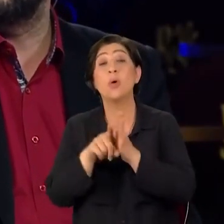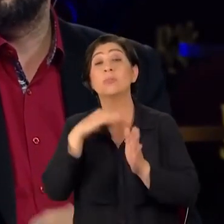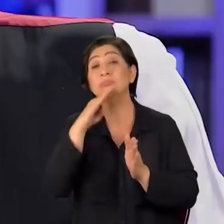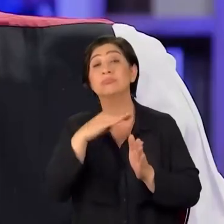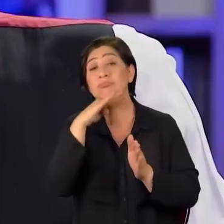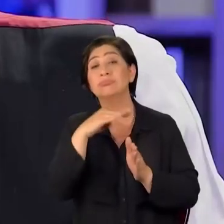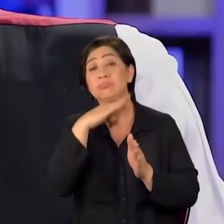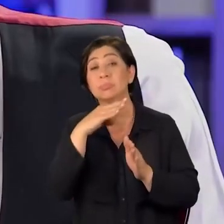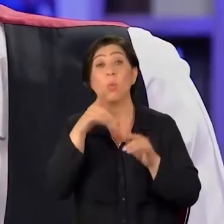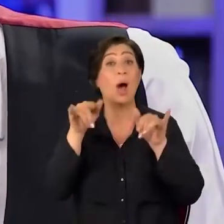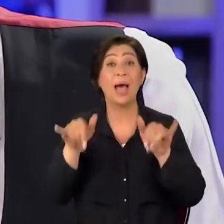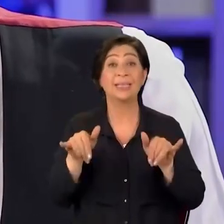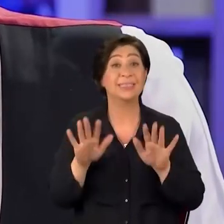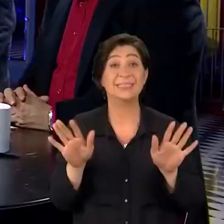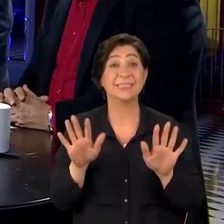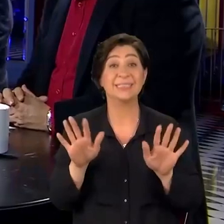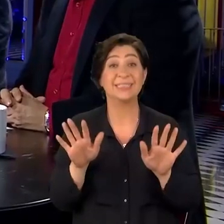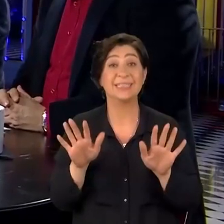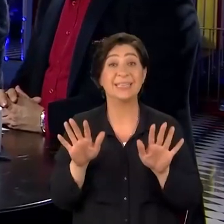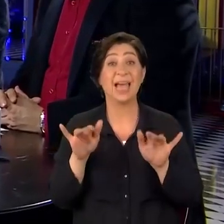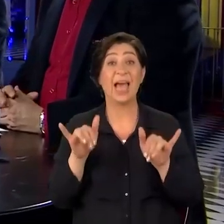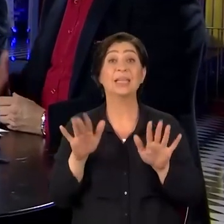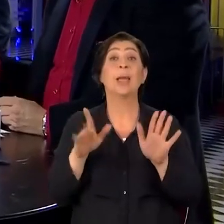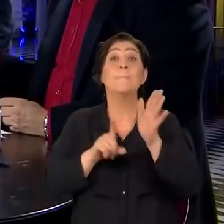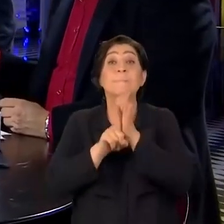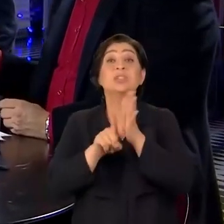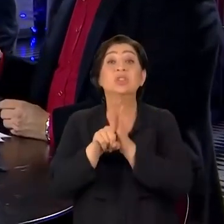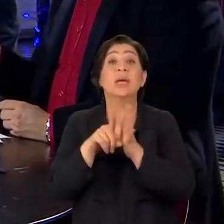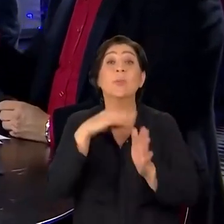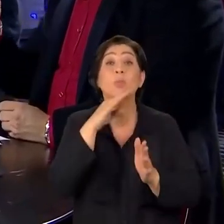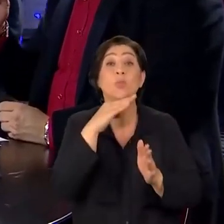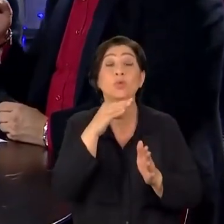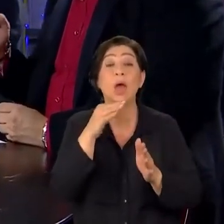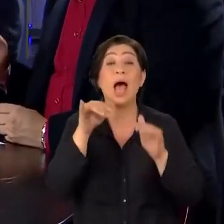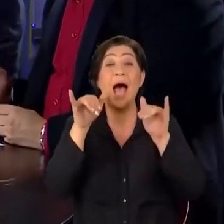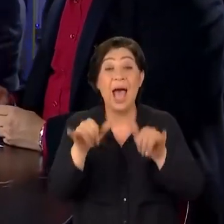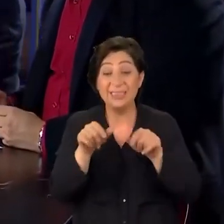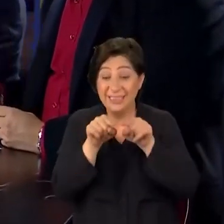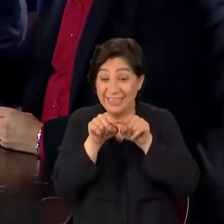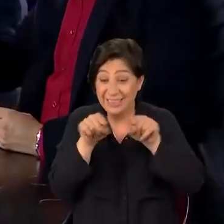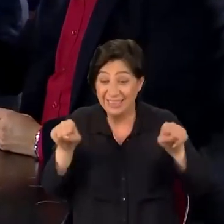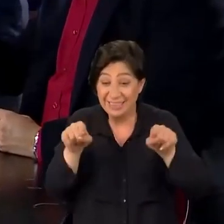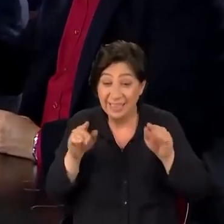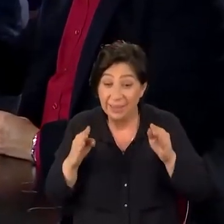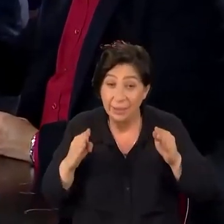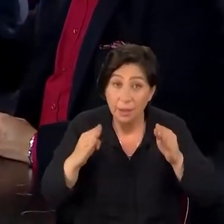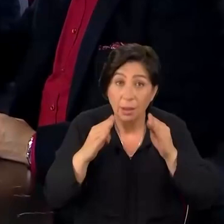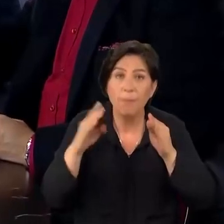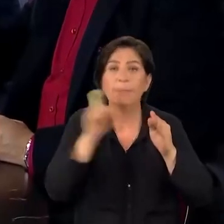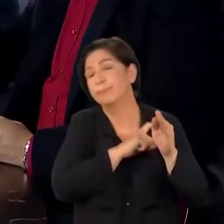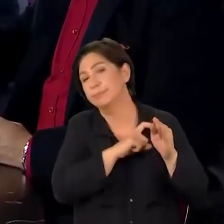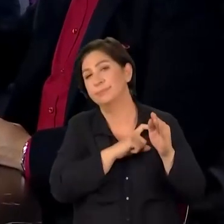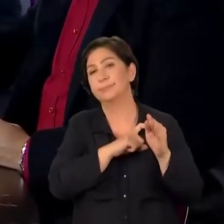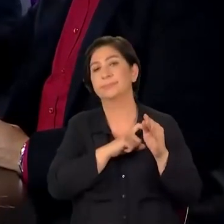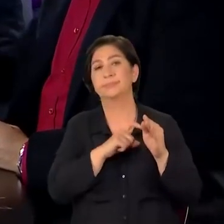beceremiyordu ama. Ama niye beceremiyordu? Bu aynı değil ama. Bakın, beceremiyordu çünkü. Ama niye beceremiyordu? Çünkü aynı çizgiye strateji doğru değil. Yaklaşıyordu bakın, yani ve